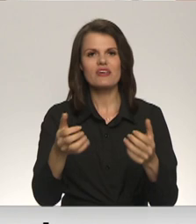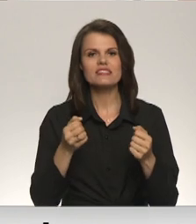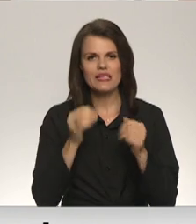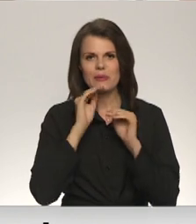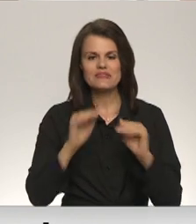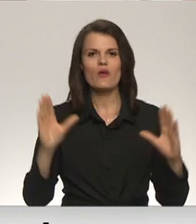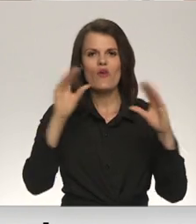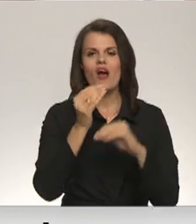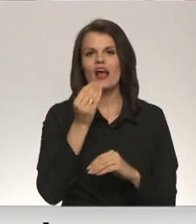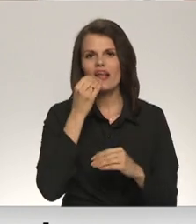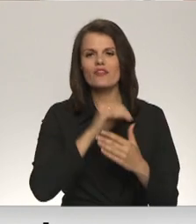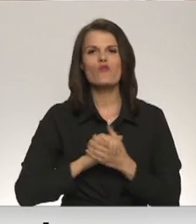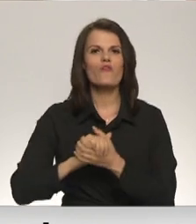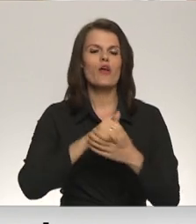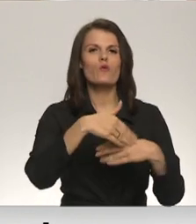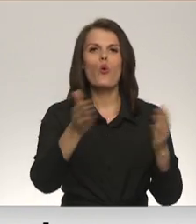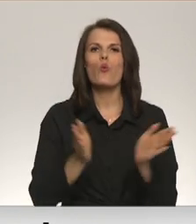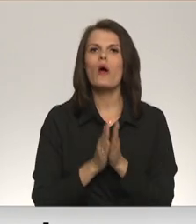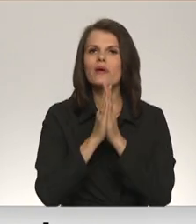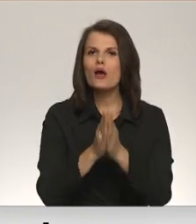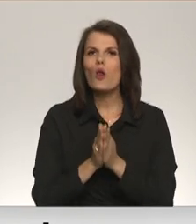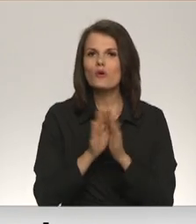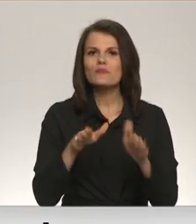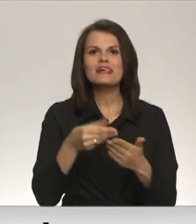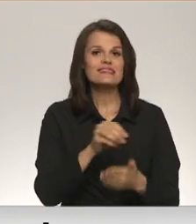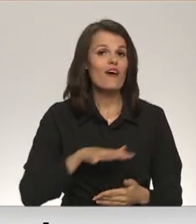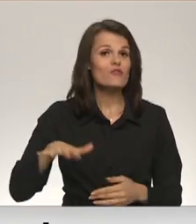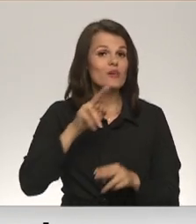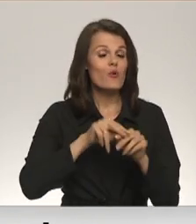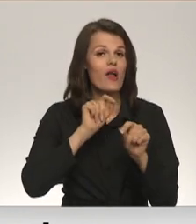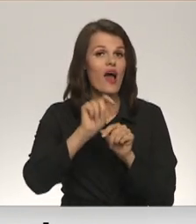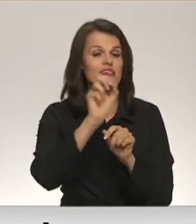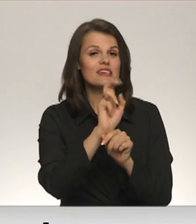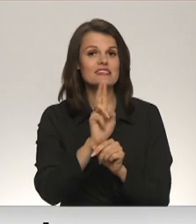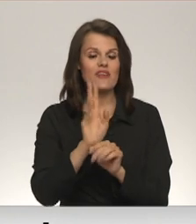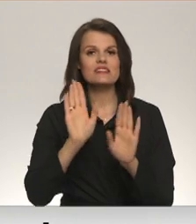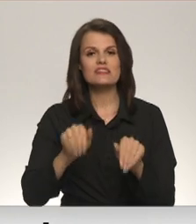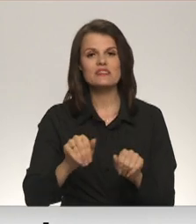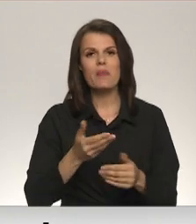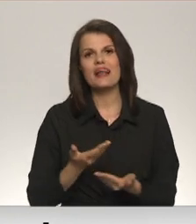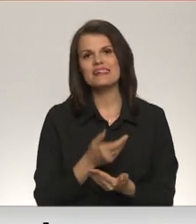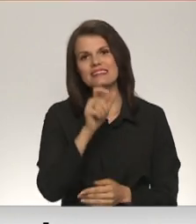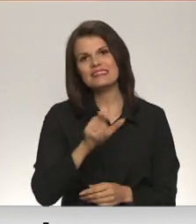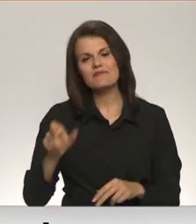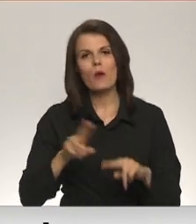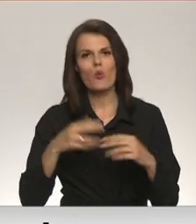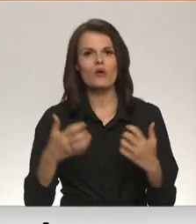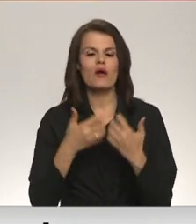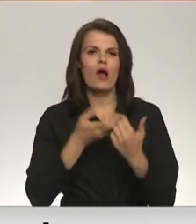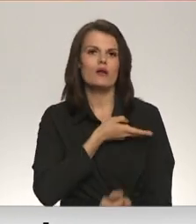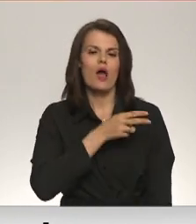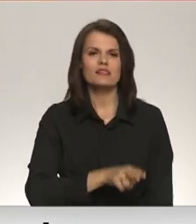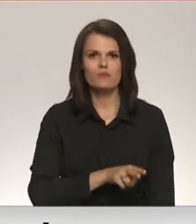vakarēdienu, vienoties kopīgā lūkšanā par savu zemi un aizdegt svecītes par dzīvajiem un karā bojā gājušajiem.